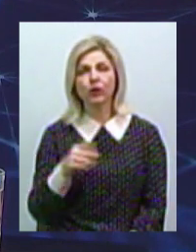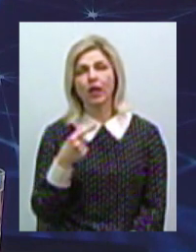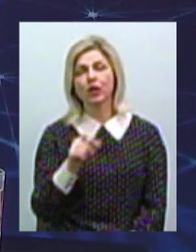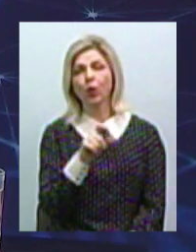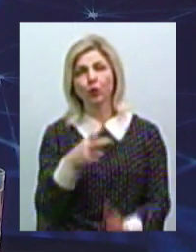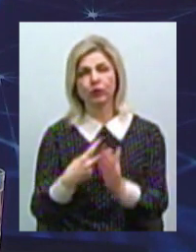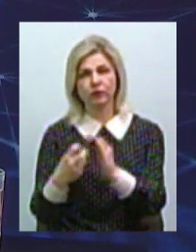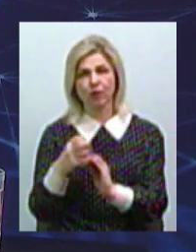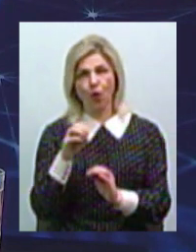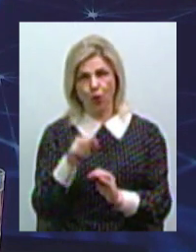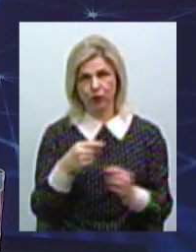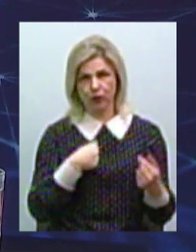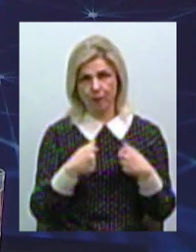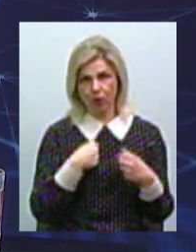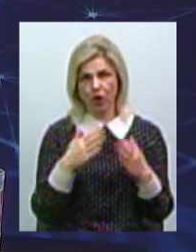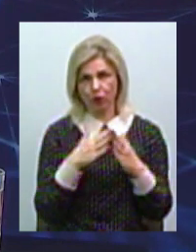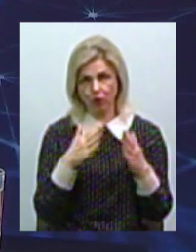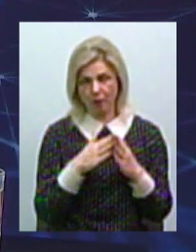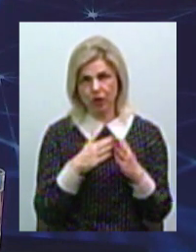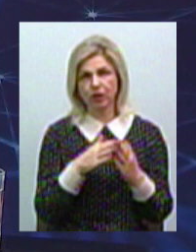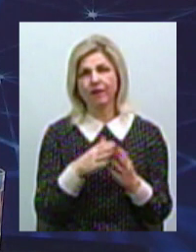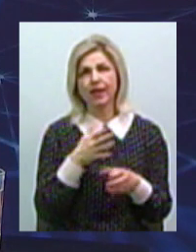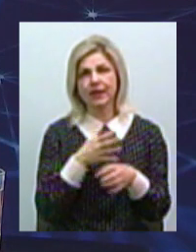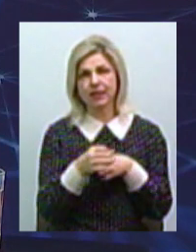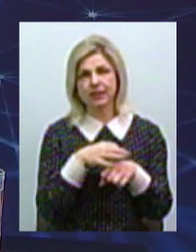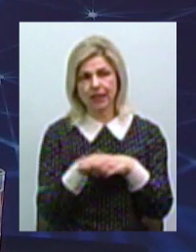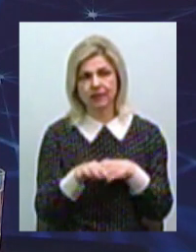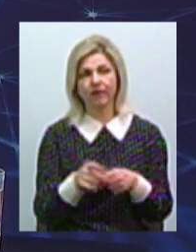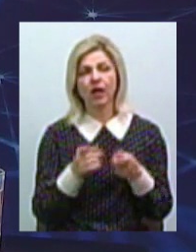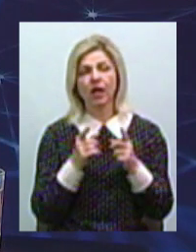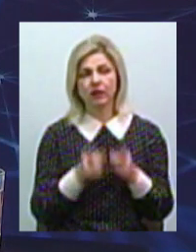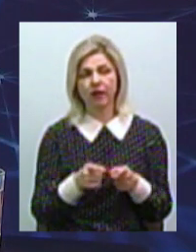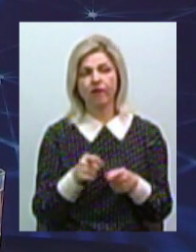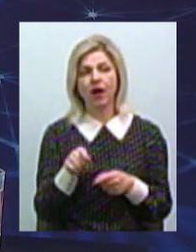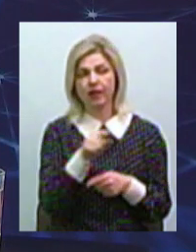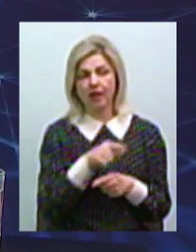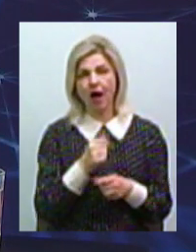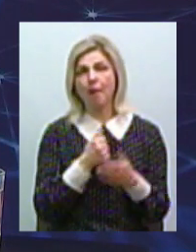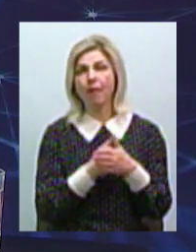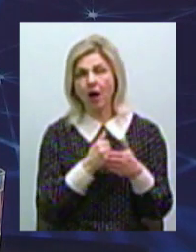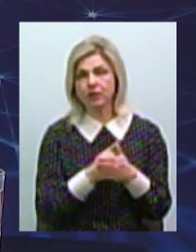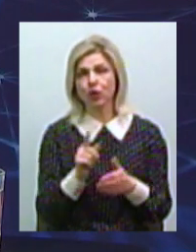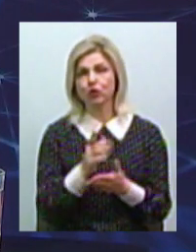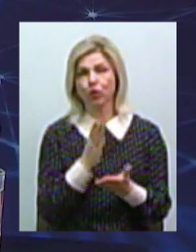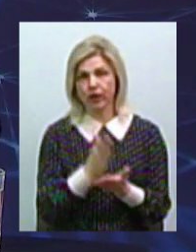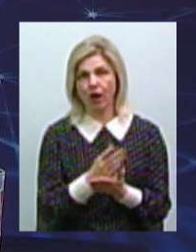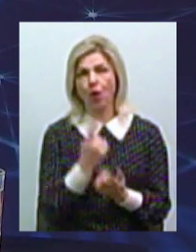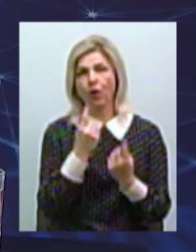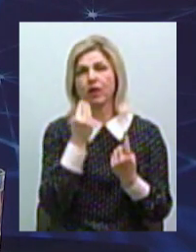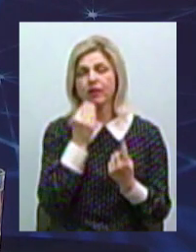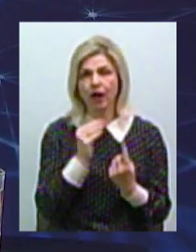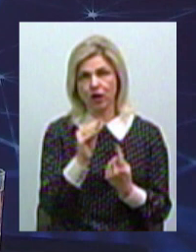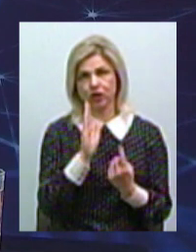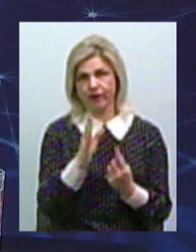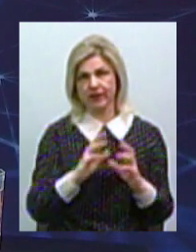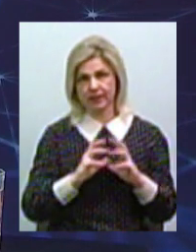і положення про кол-центр, і інші спеціалізовані установи, дійсно, та нормативна база, яка існує, вона одна з найкращих в світі. Я думаю,